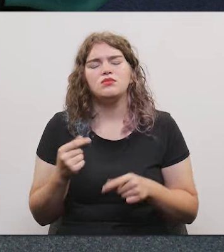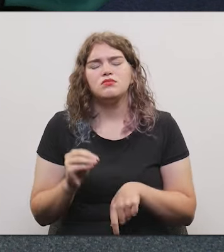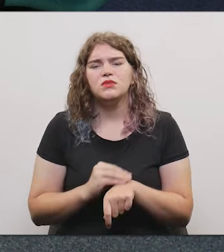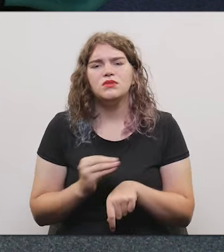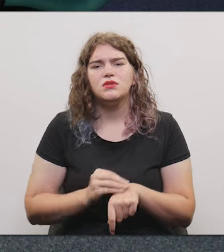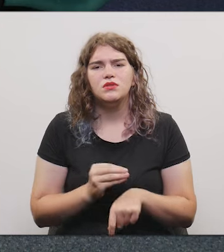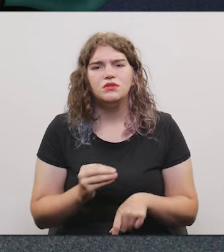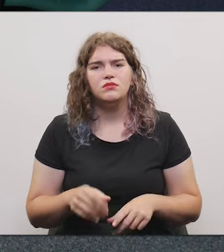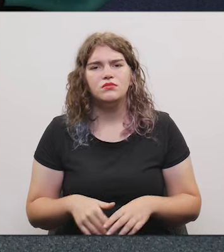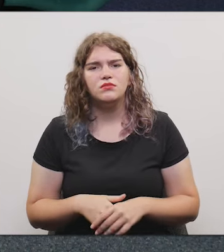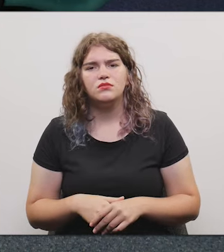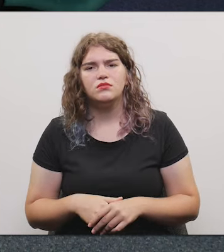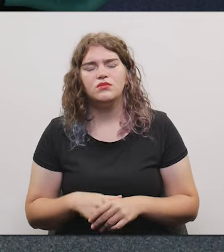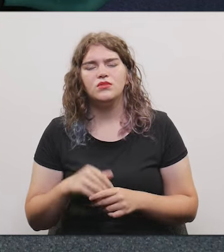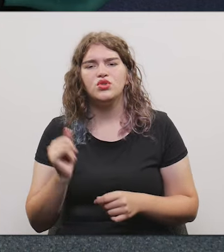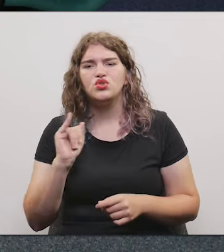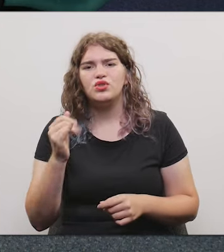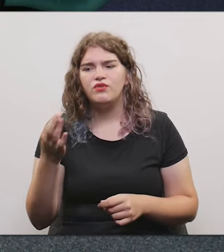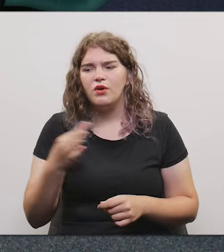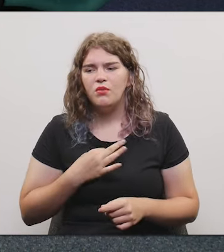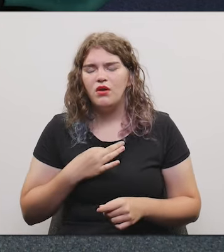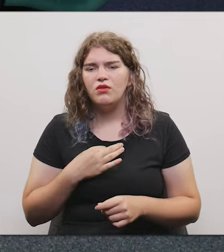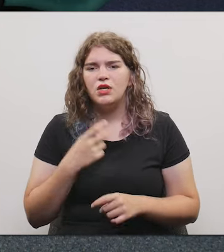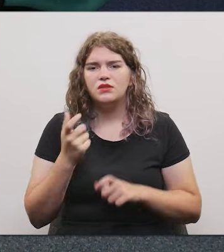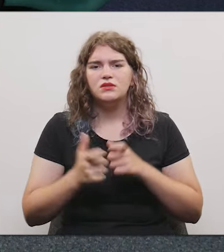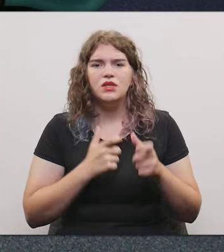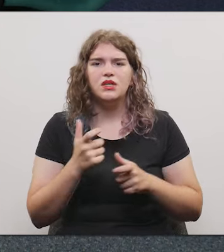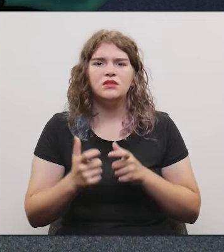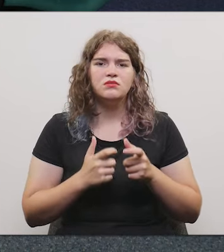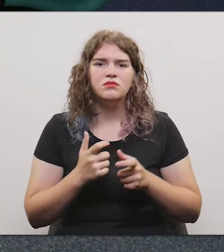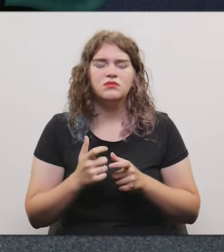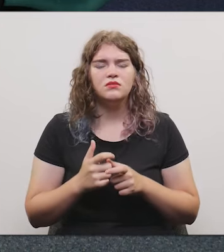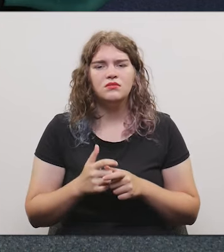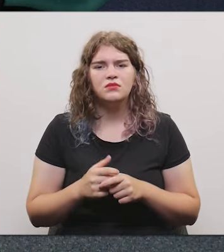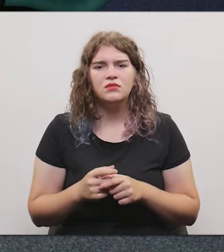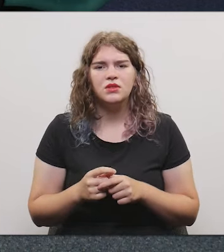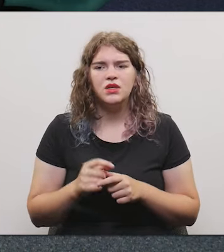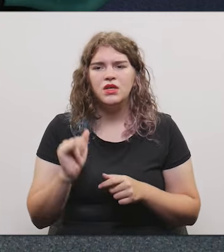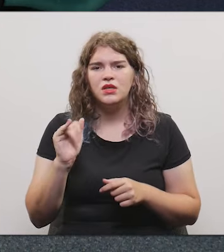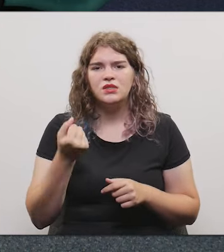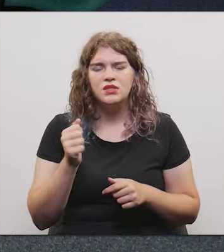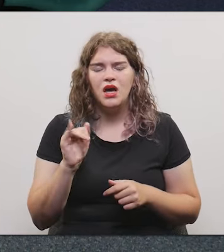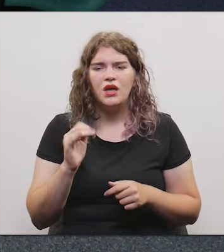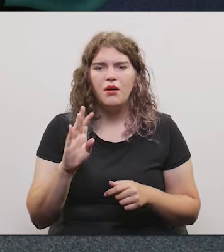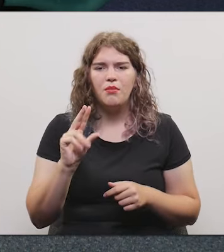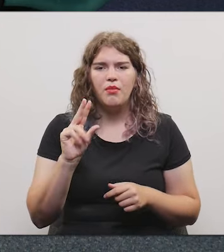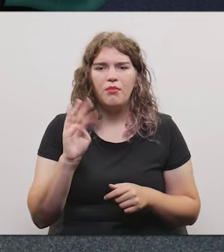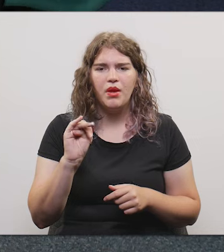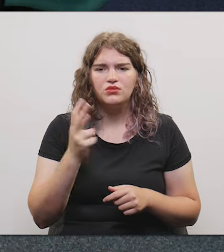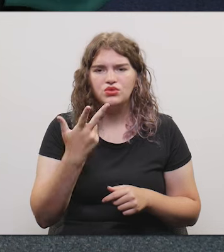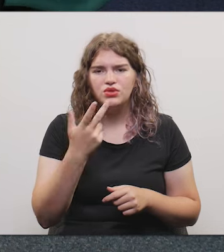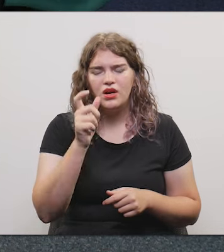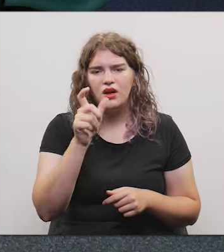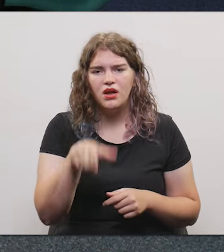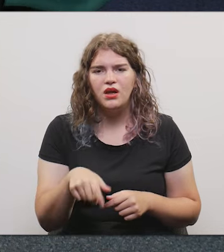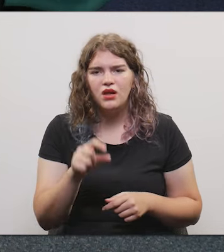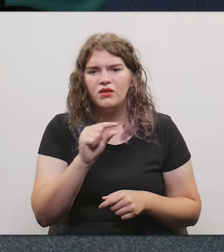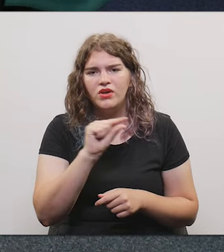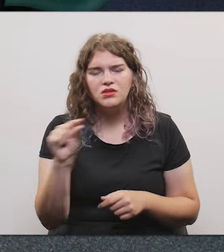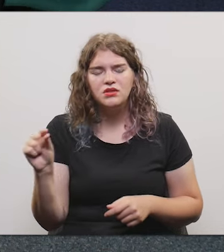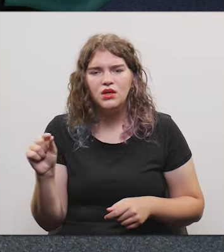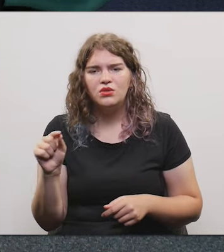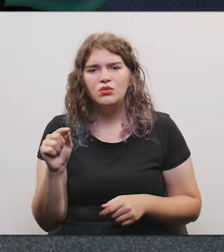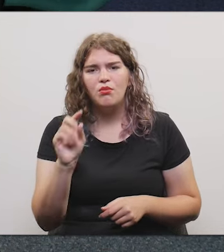mi-amintesc și acum că cineva mi-a vorbit despre Isaia